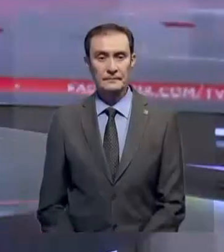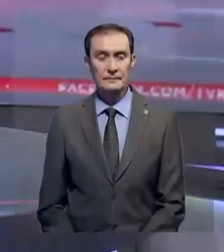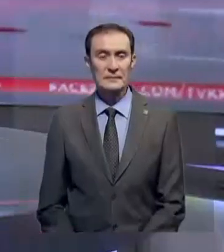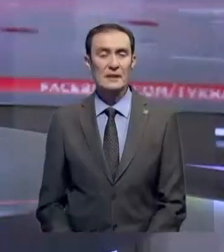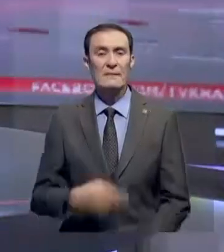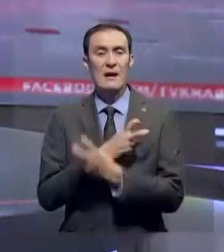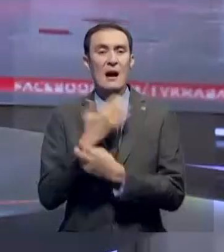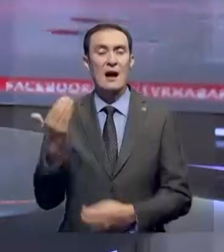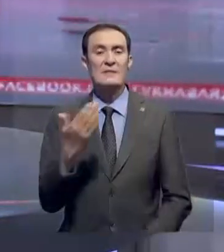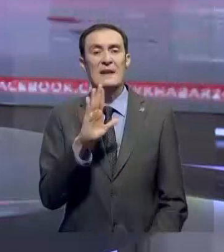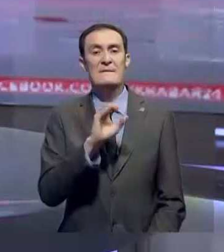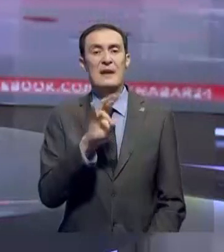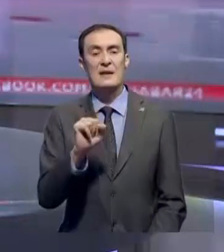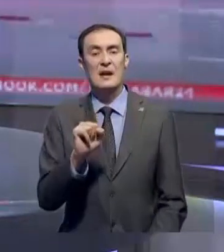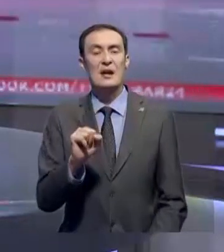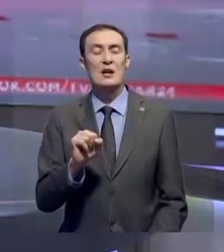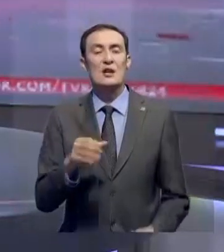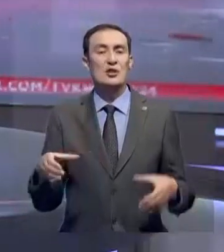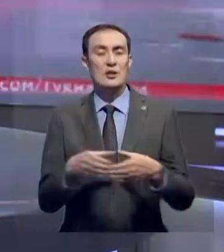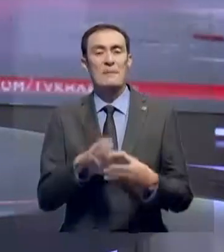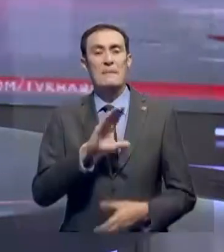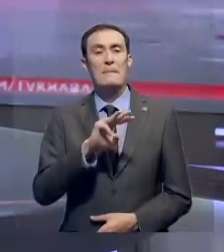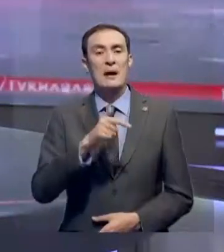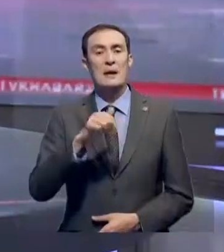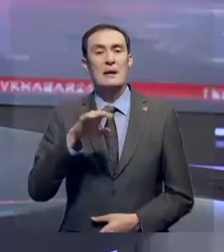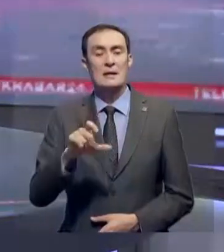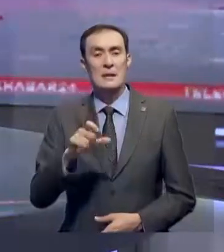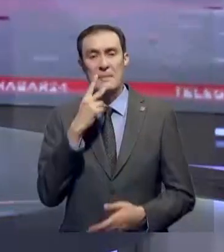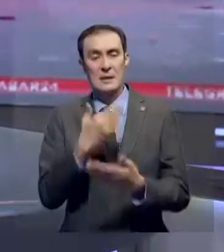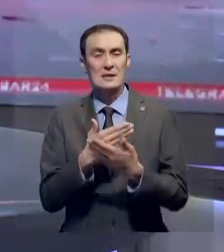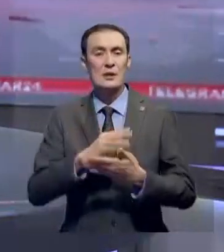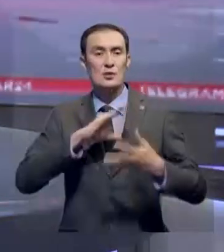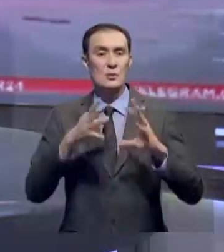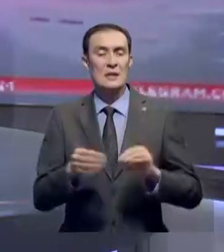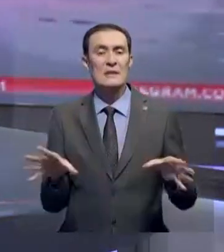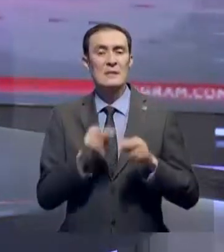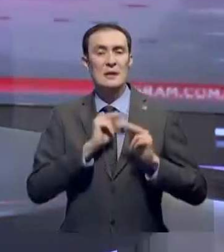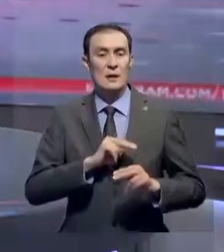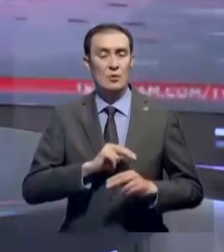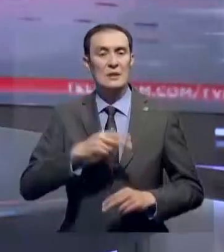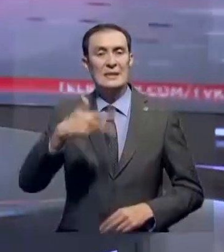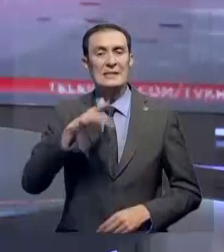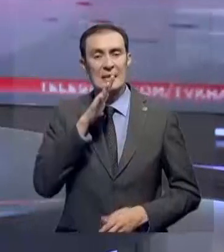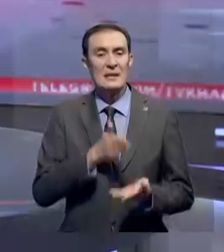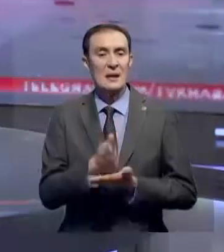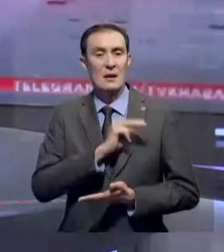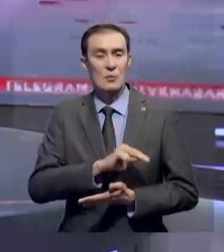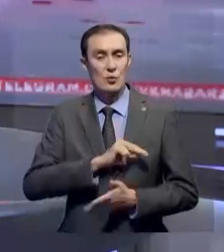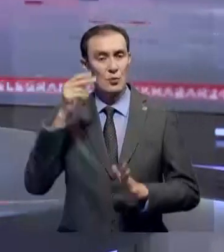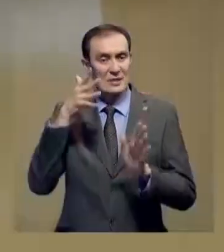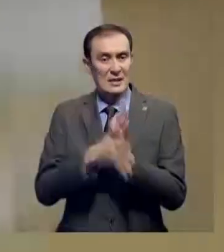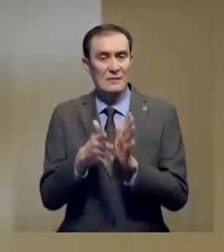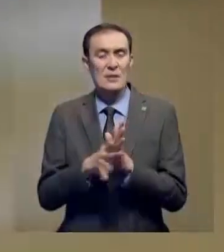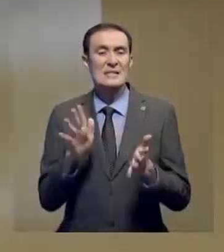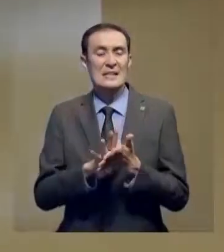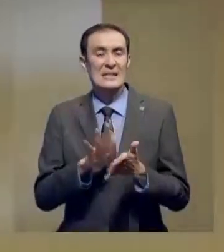В Вене в штаб-квартире МАГАТЭ казахстанские и международные специалисты представили результаты совместной 30-летней работы по